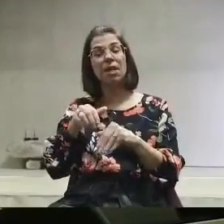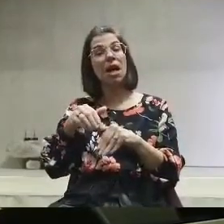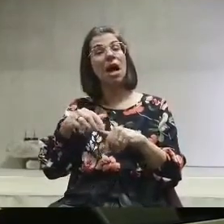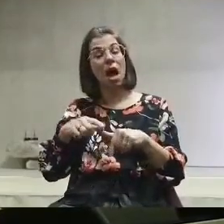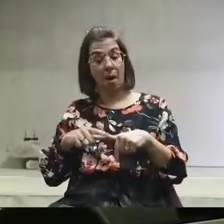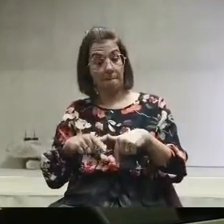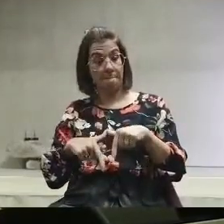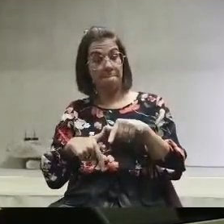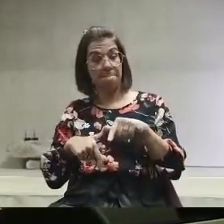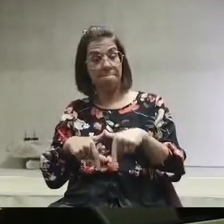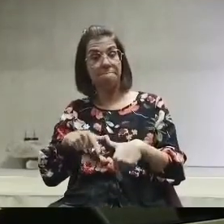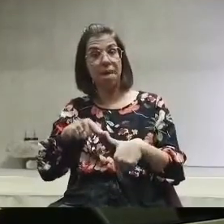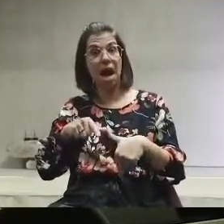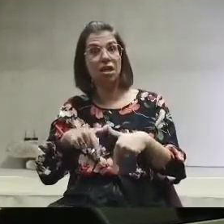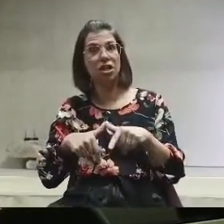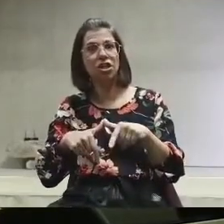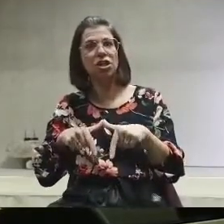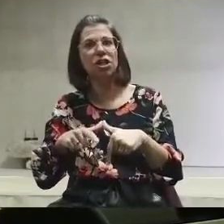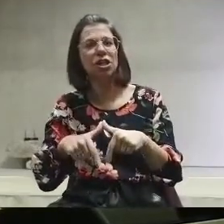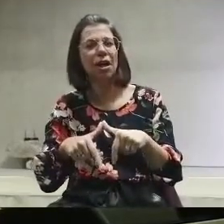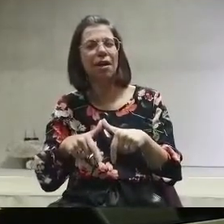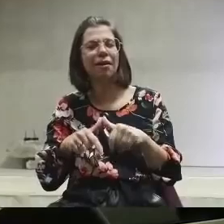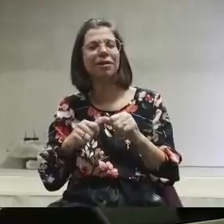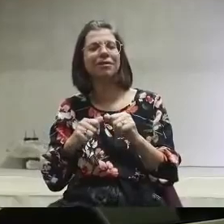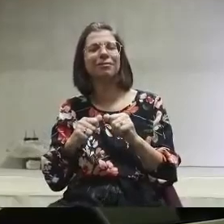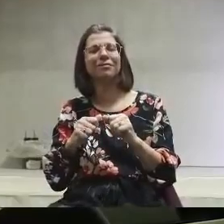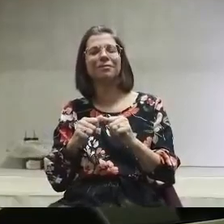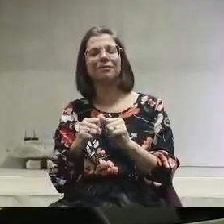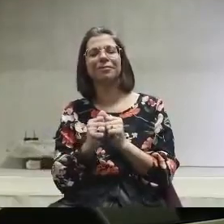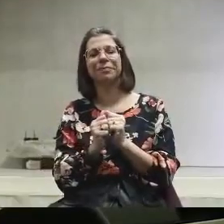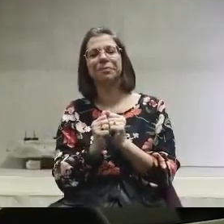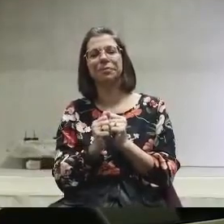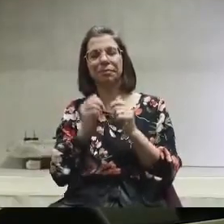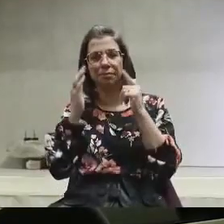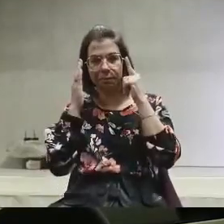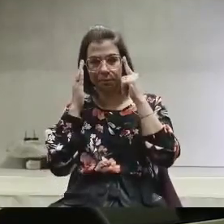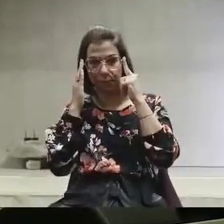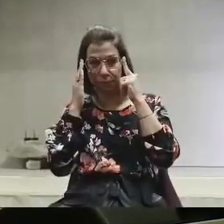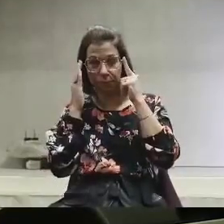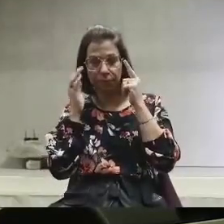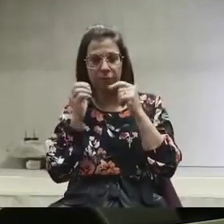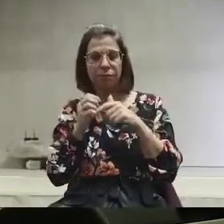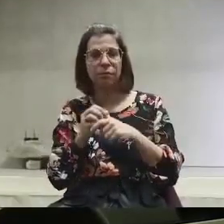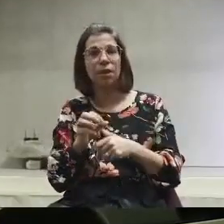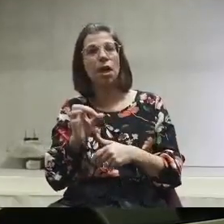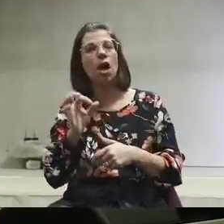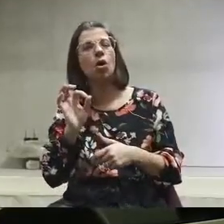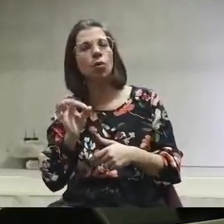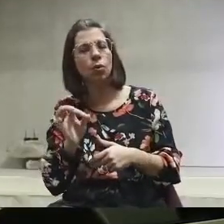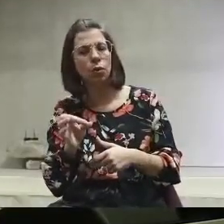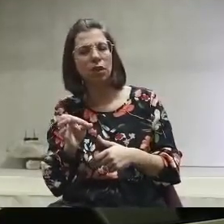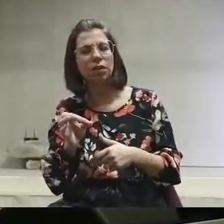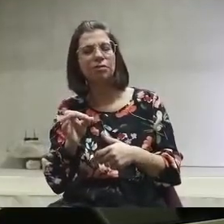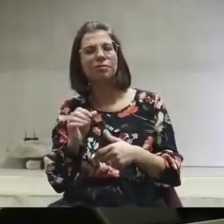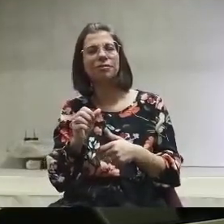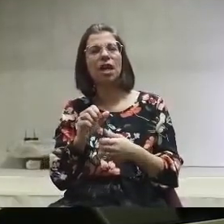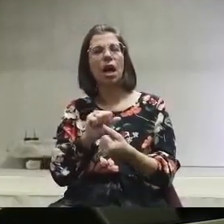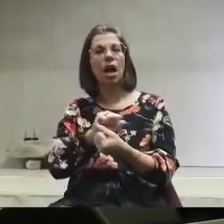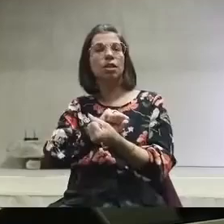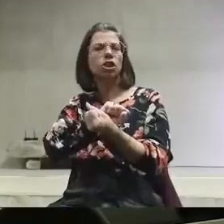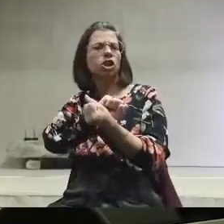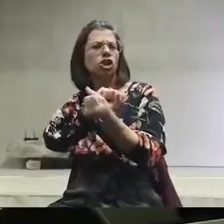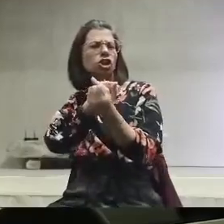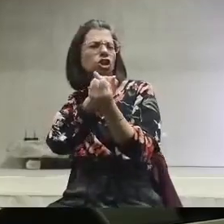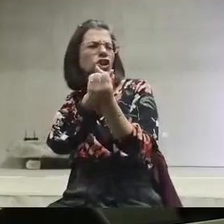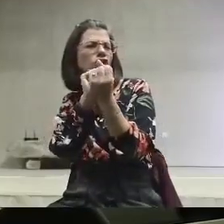qu'on n'atteindra que dans le ciel. Mais en tout cas, tu seras dans la bonne direction et le changement va commencer,